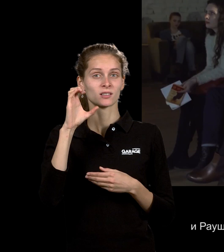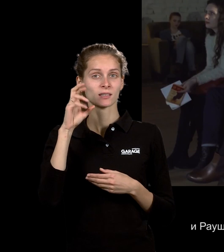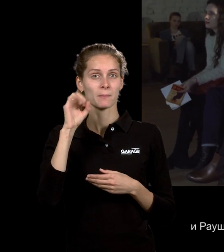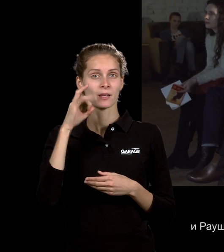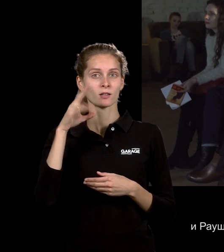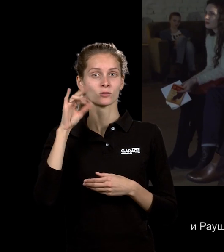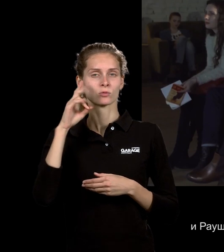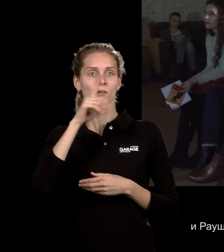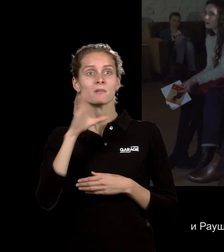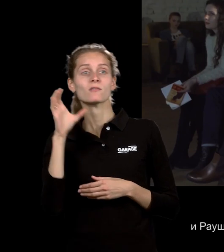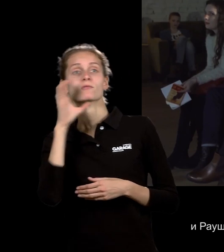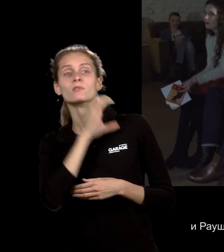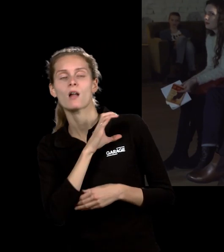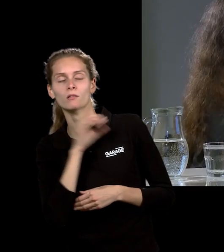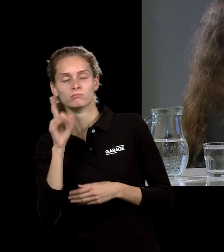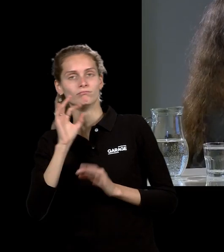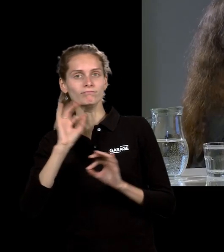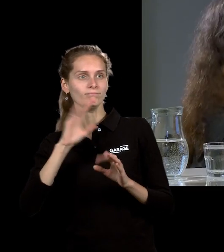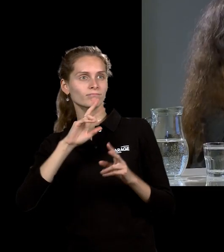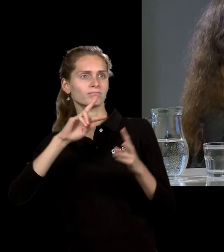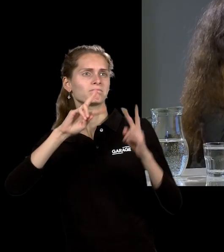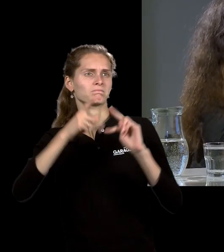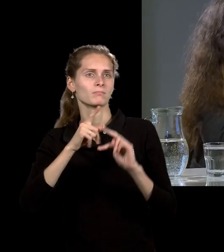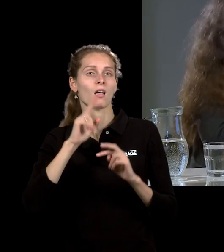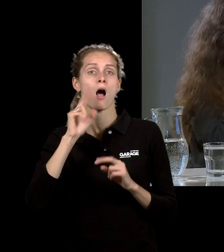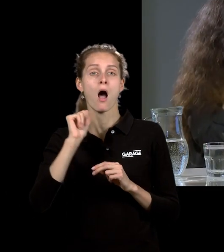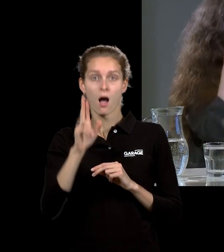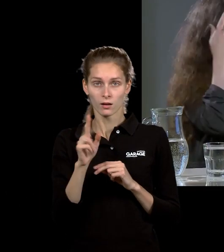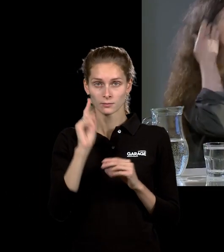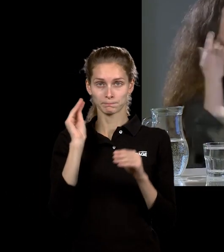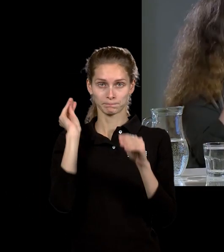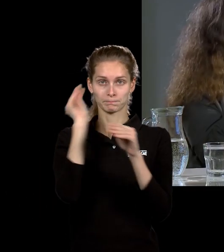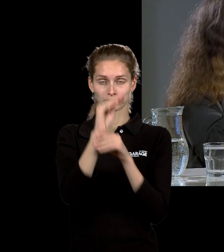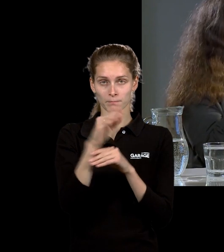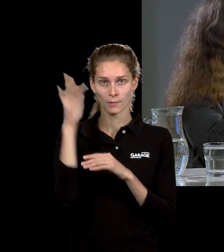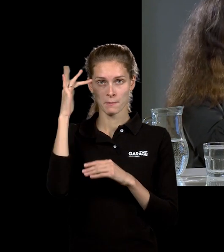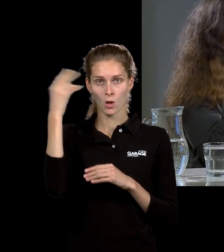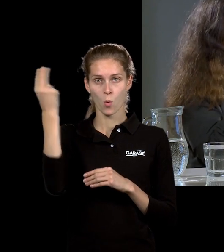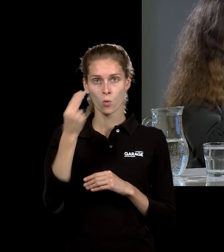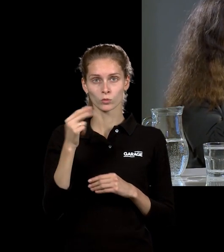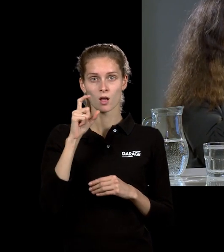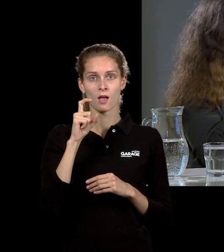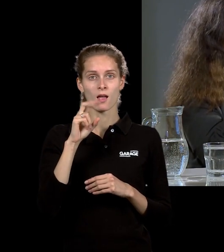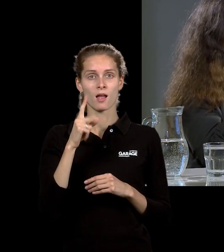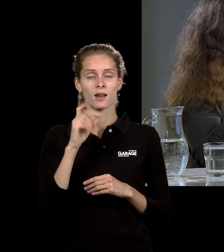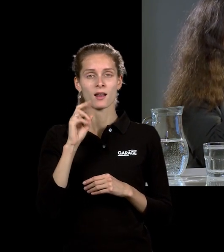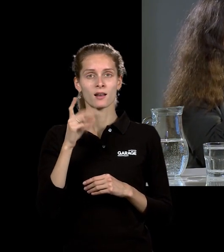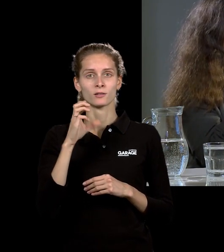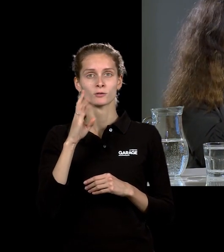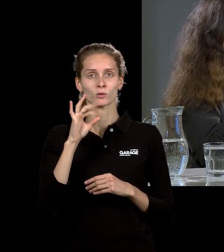нашел замечательный способ, как его заменить. Он заменил его работы такой американской художницы Элейн Стортавант,